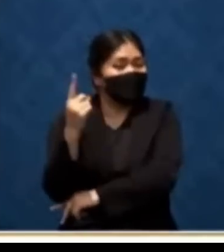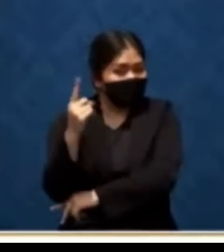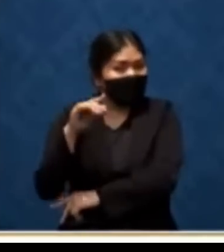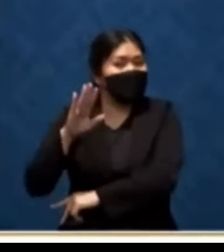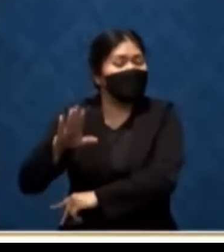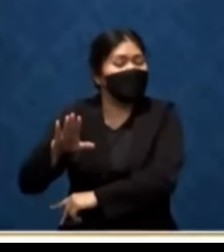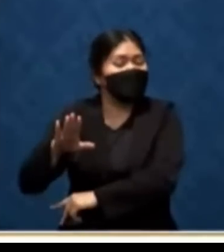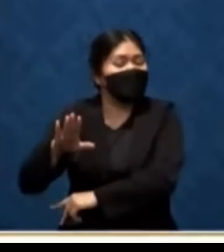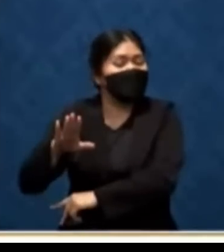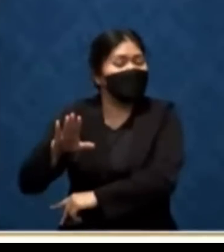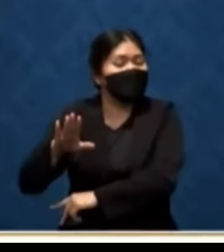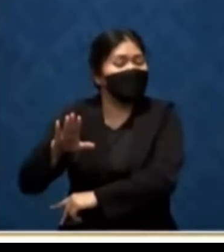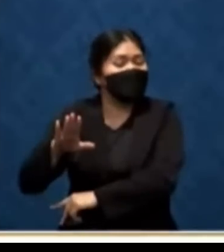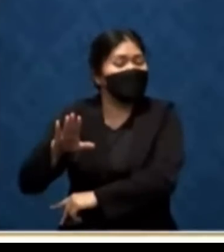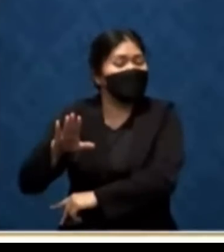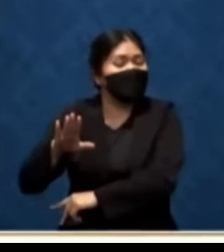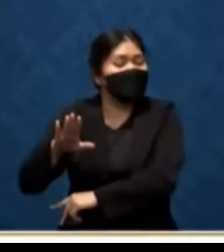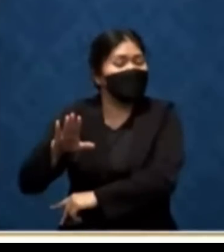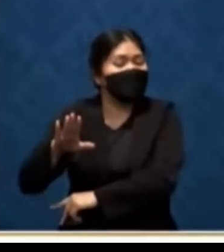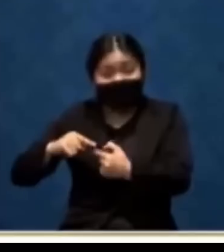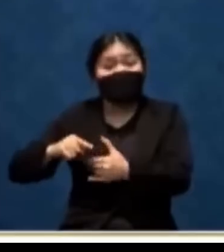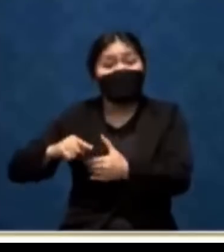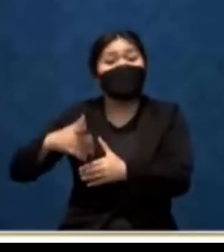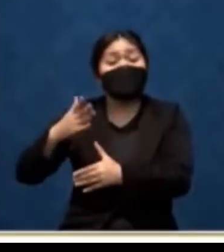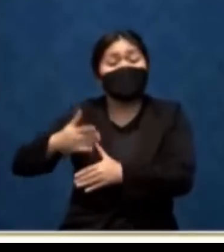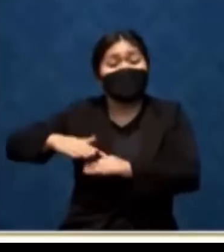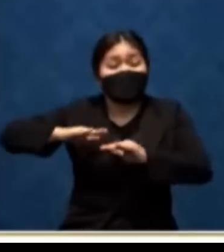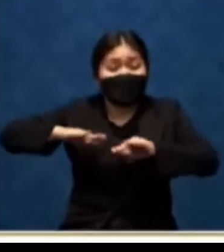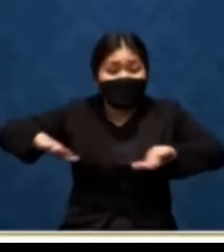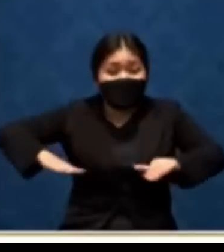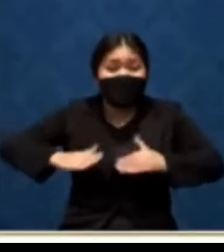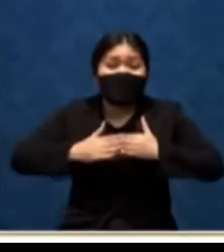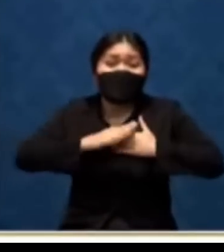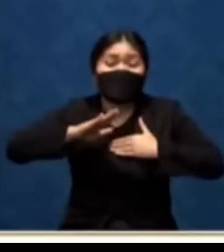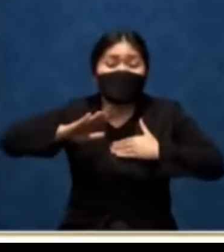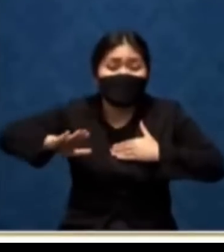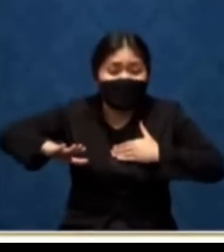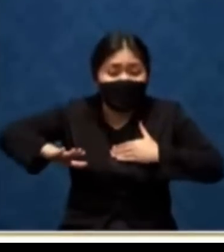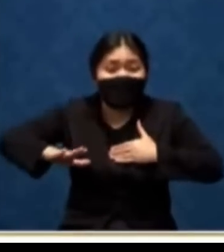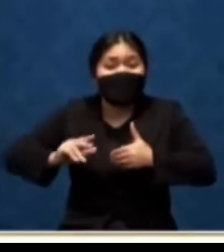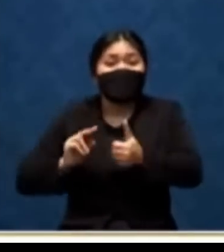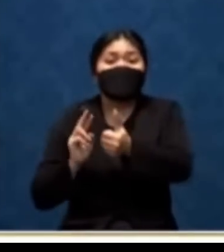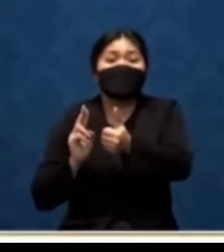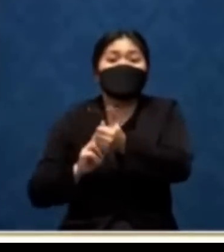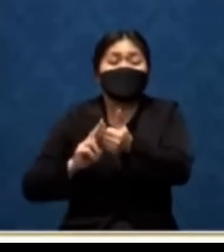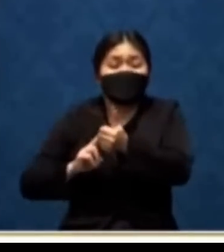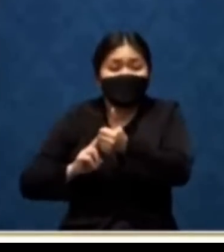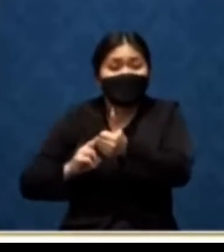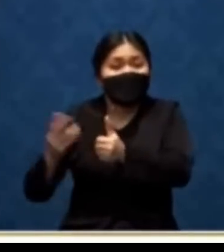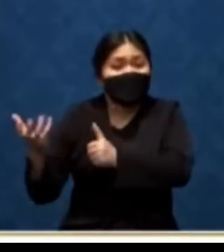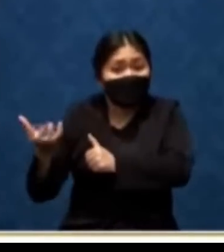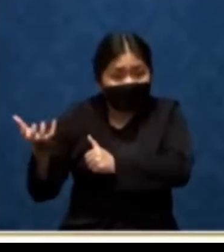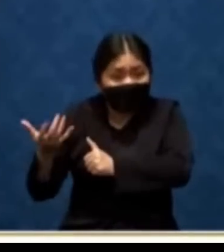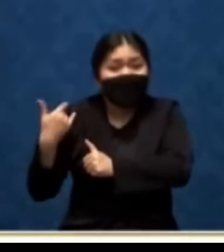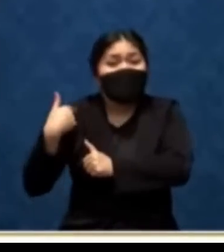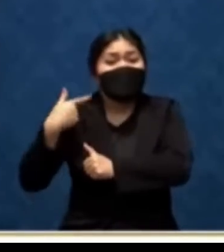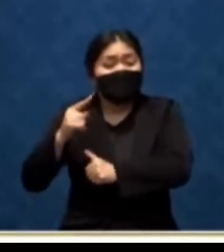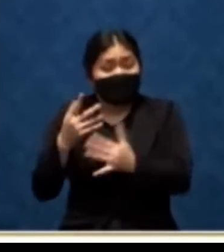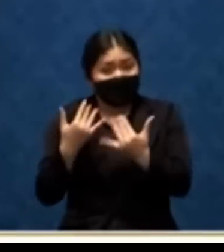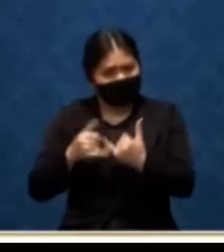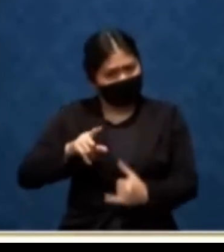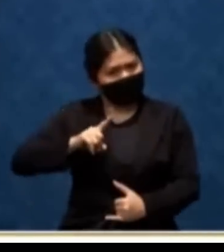พลเอกประวิตรที่ได้ข่าวมาว่าก็รับเงินจากจีนมาวิ่งเรื่องรถไฟกับรัฐบาลถามว่าเซาเซียน